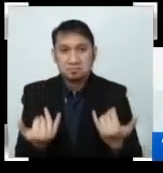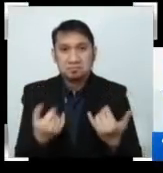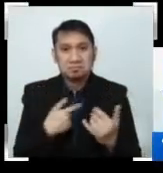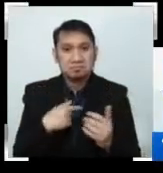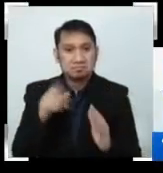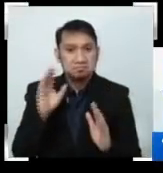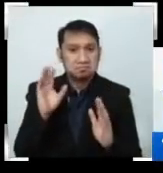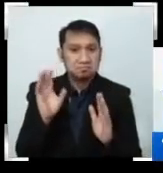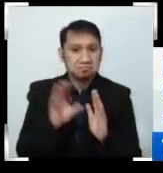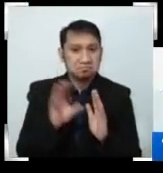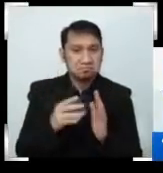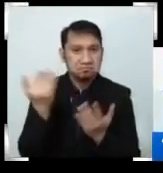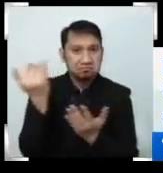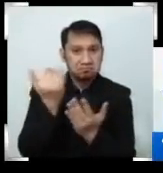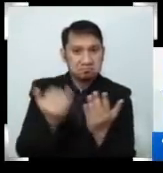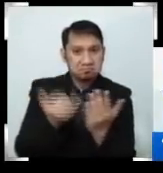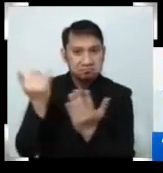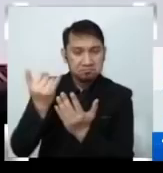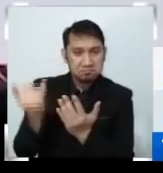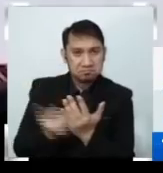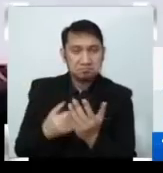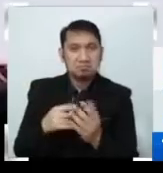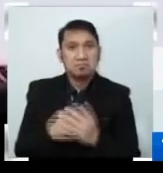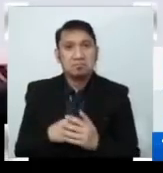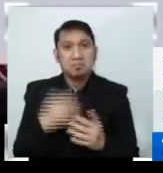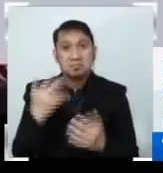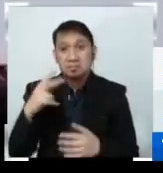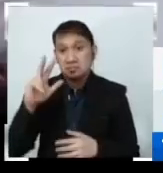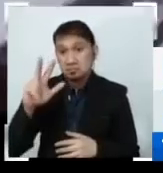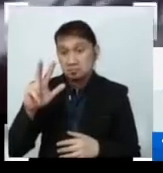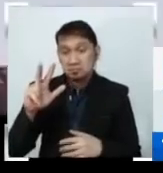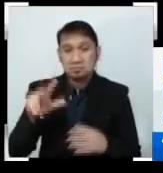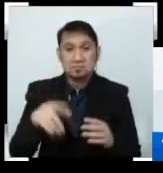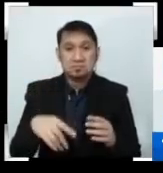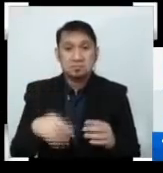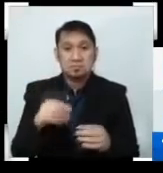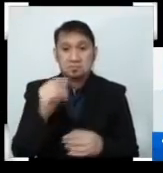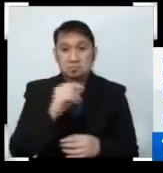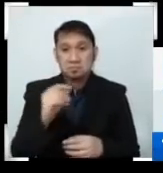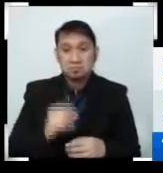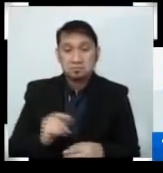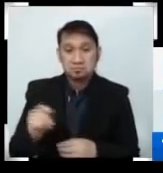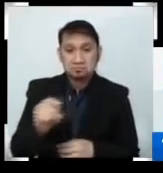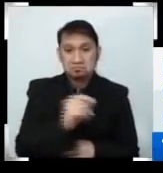senior high. Pati nga tatlong ballpen, pinagsabay-sabay.